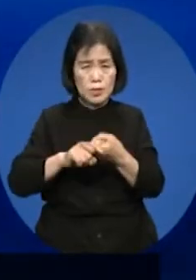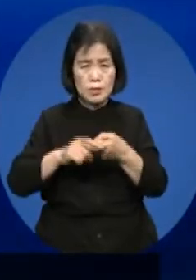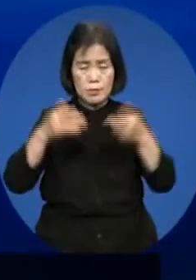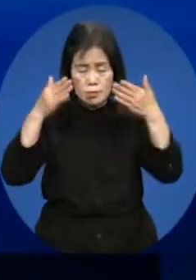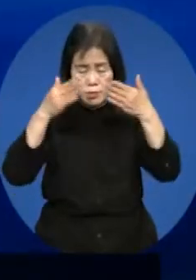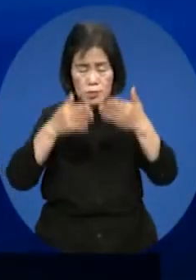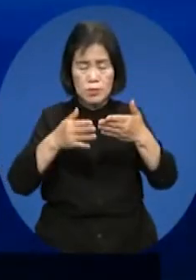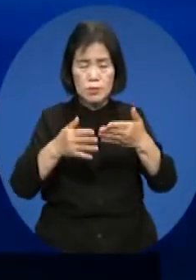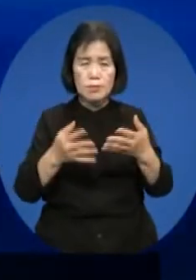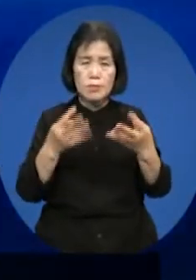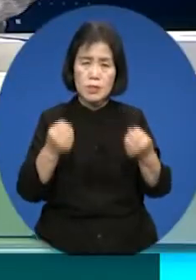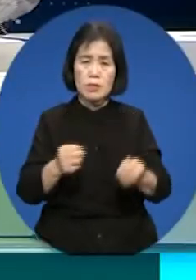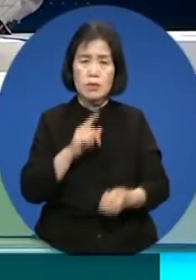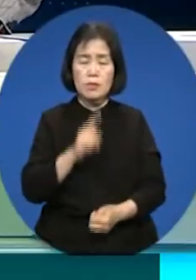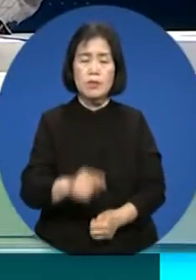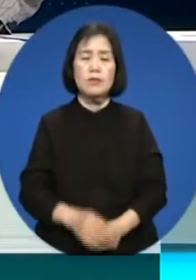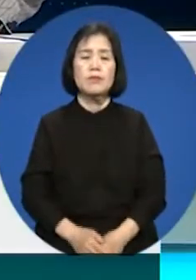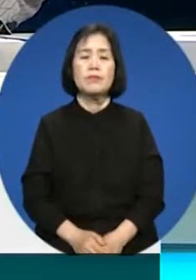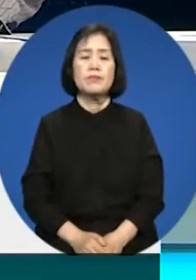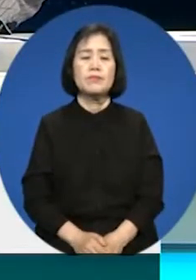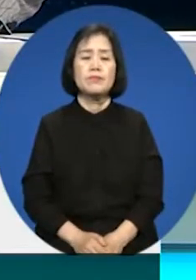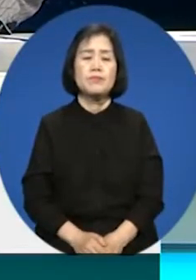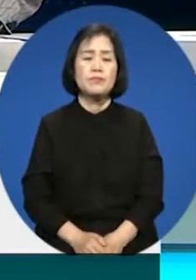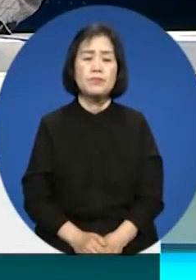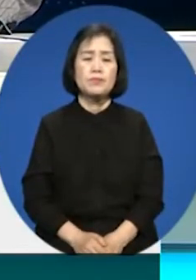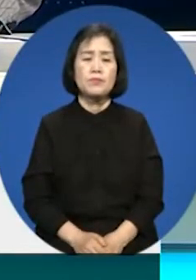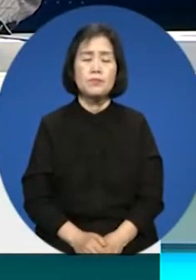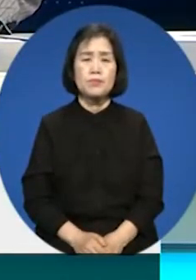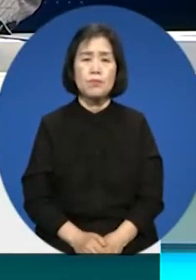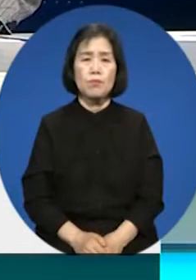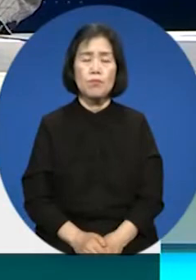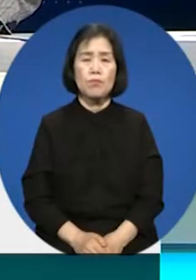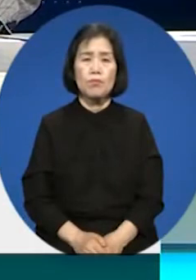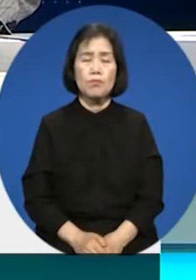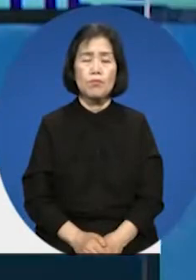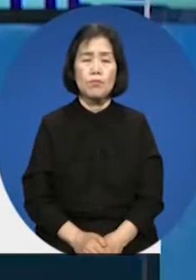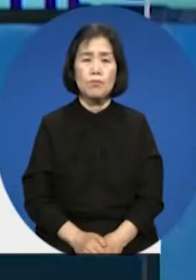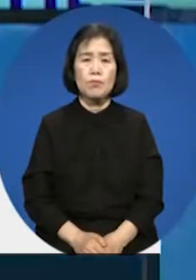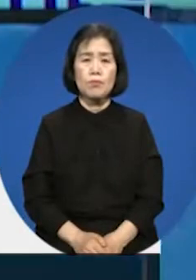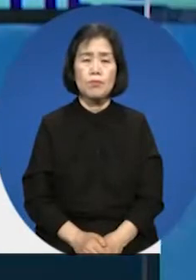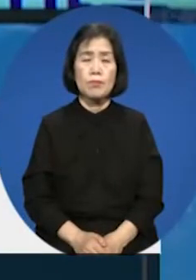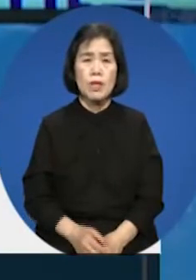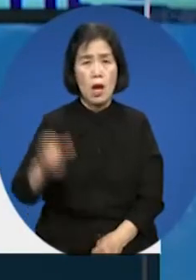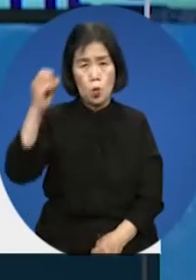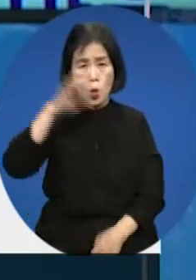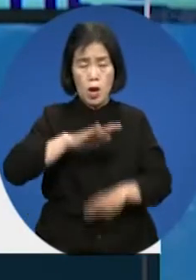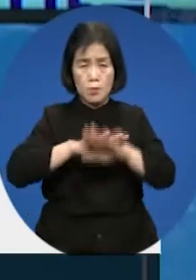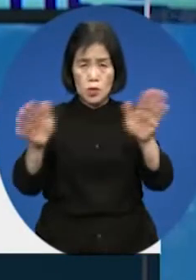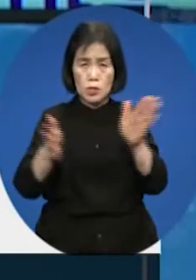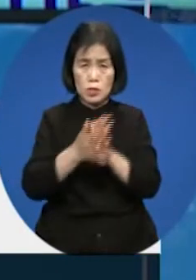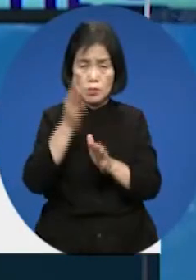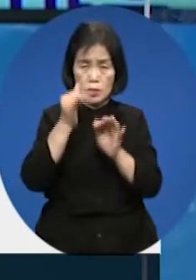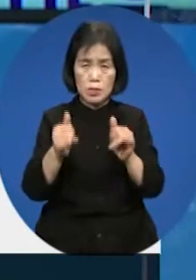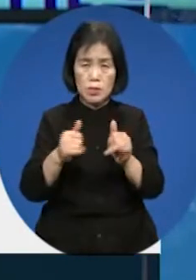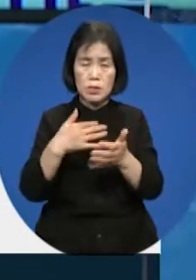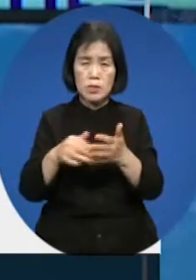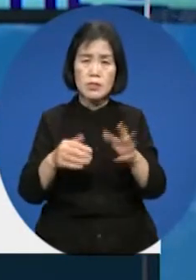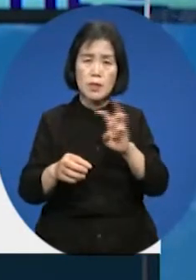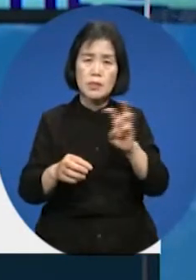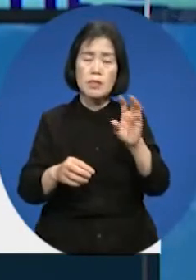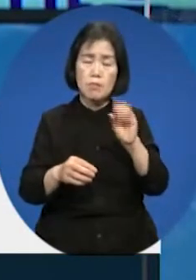나오기도 했습니다. 이 부분은 어떻습니까? 광명시의 시민들은 그 인구가 30만 명 정도 되는데